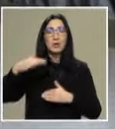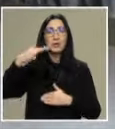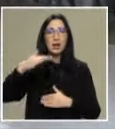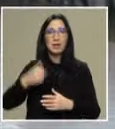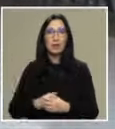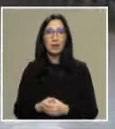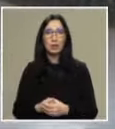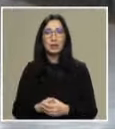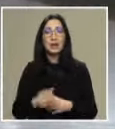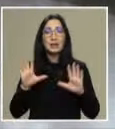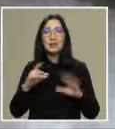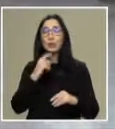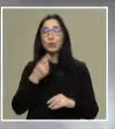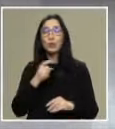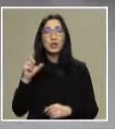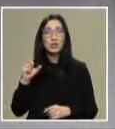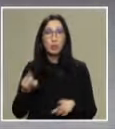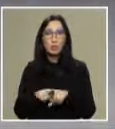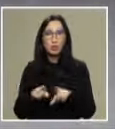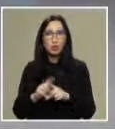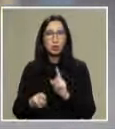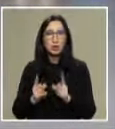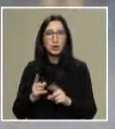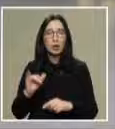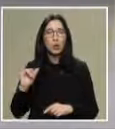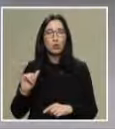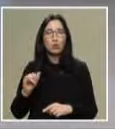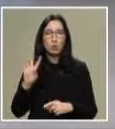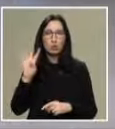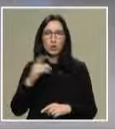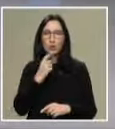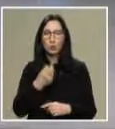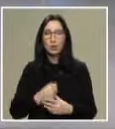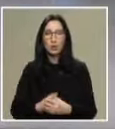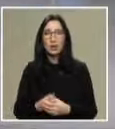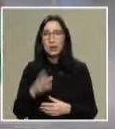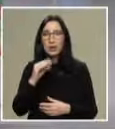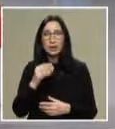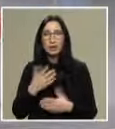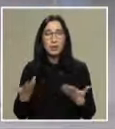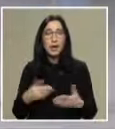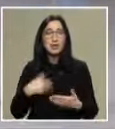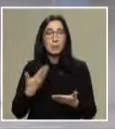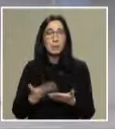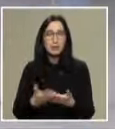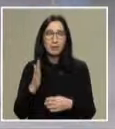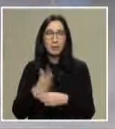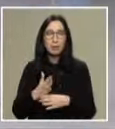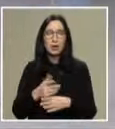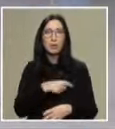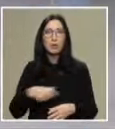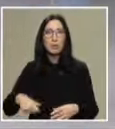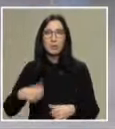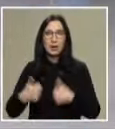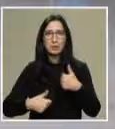тук. 10-годишният Симеон също тренира ушо от 4 години. Кажи ми, как се представи на последното